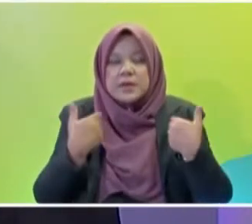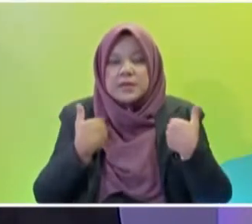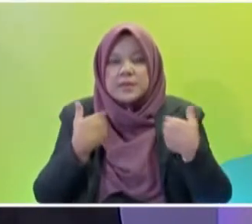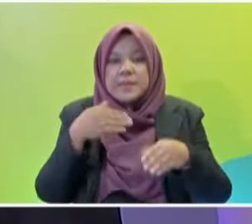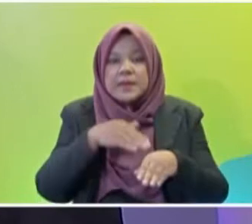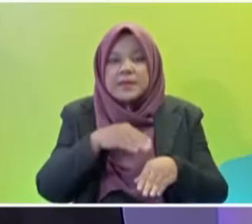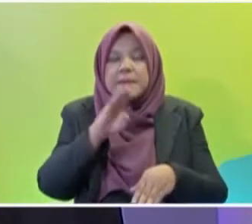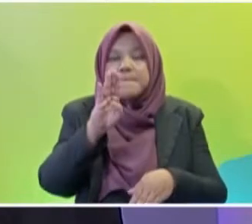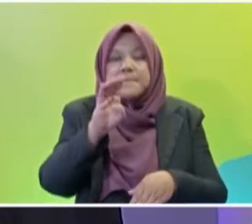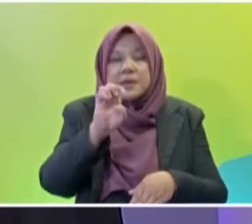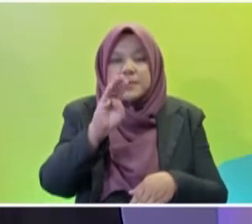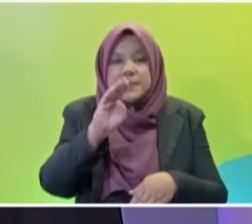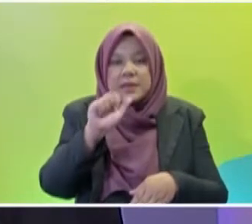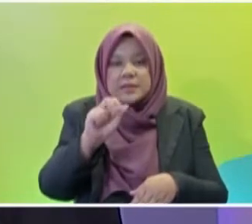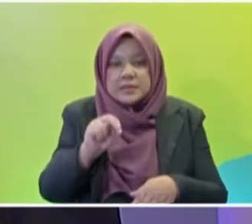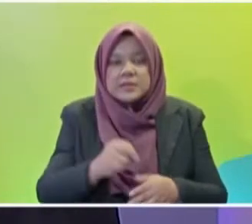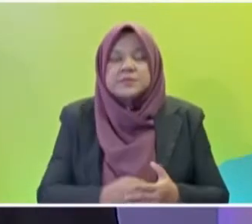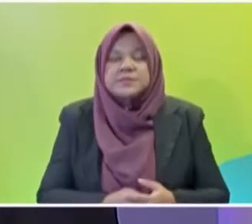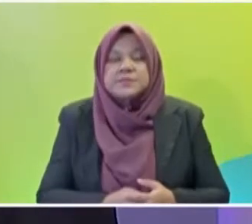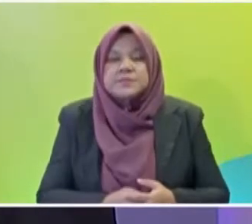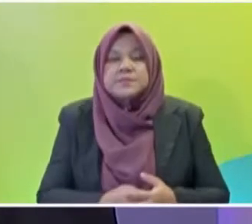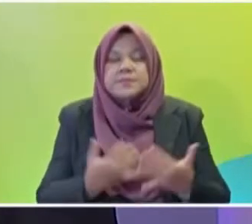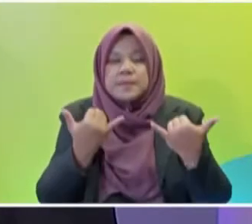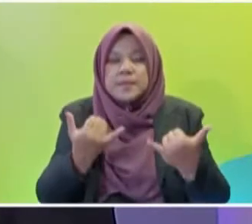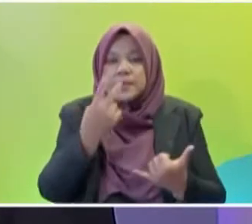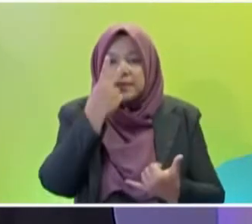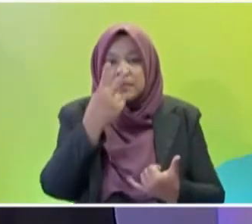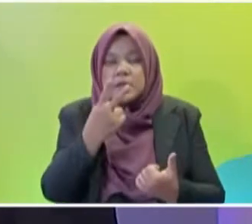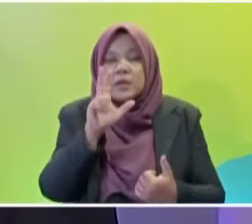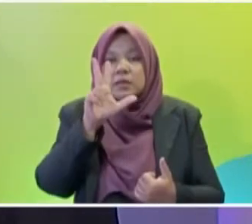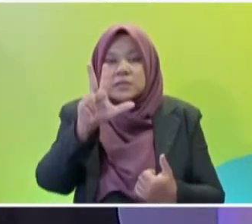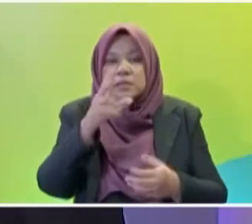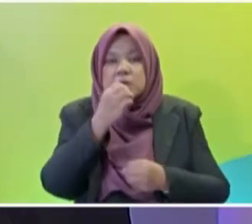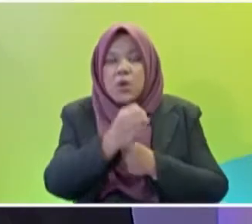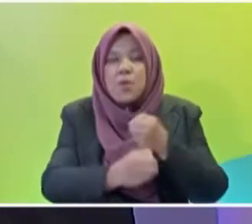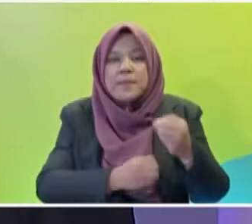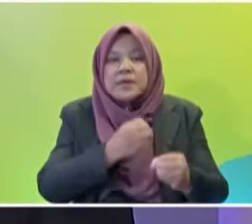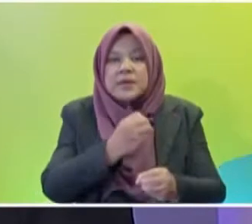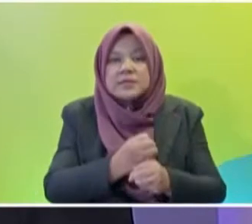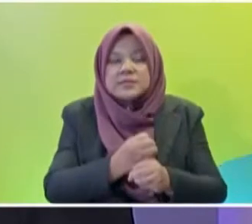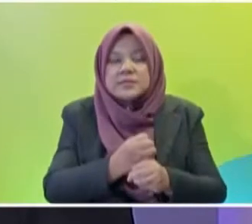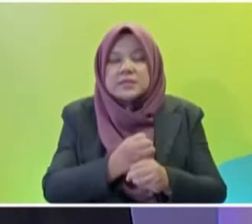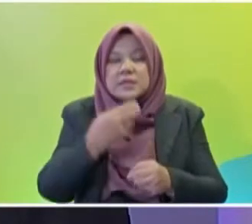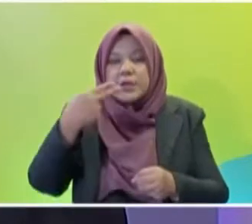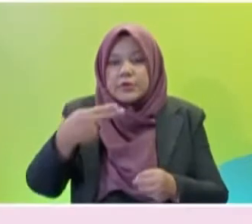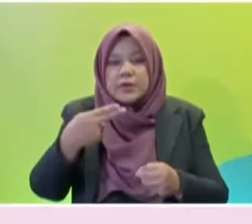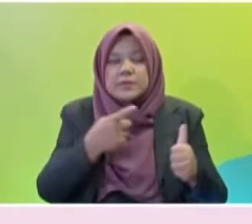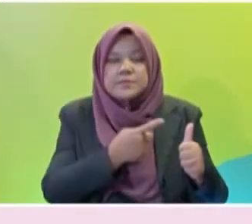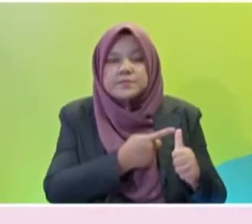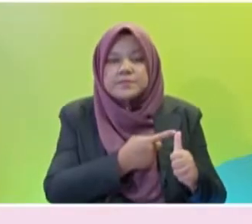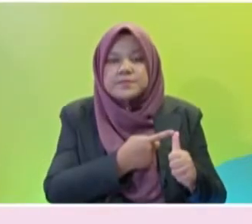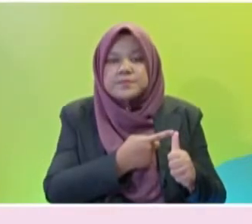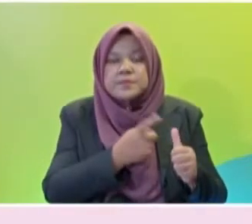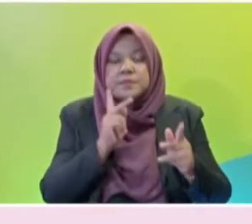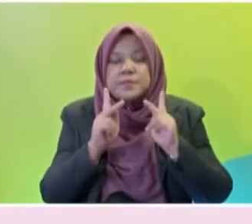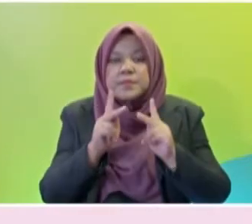Baik. Okey. So kita seterusnya kita tengok apakah 3 operasi sistem jet hidrolik ini. Yang pertama kita